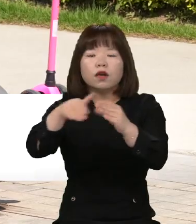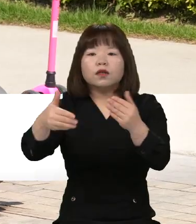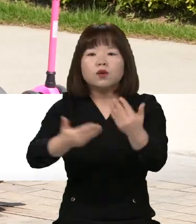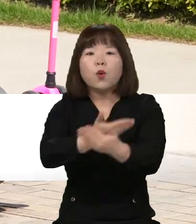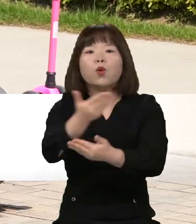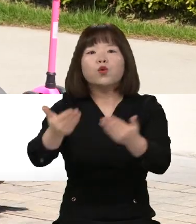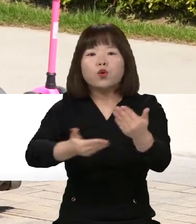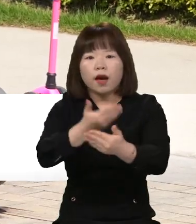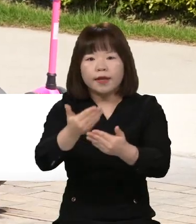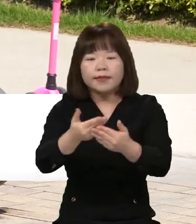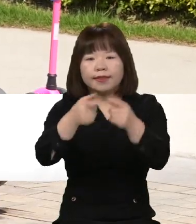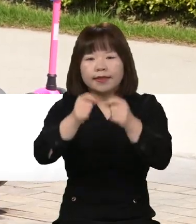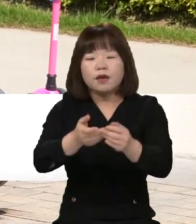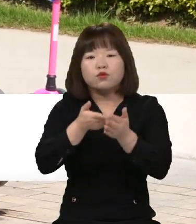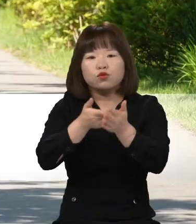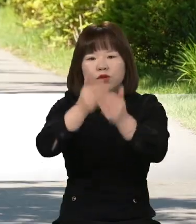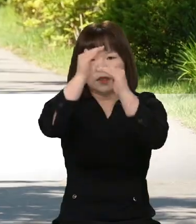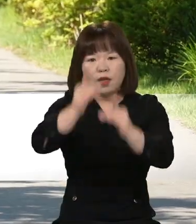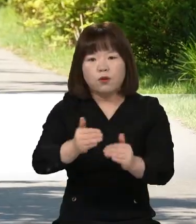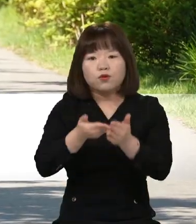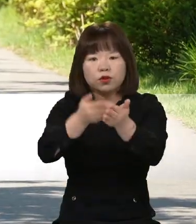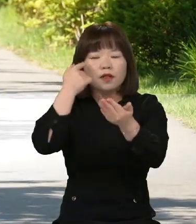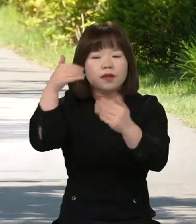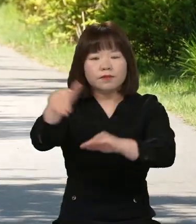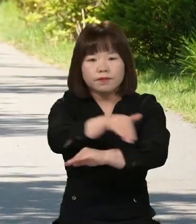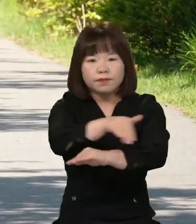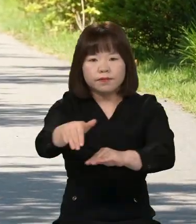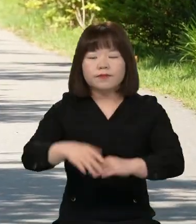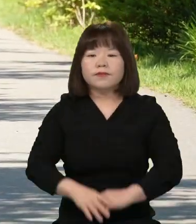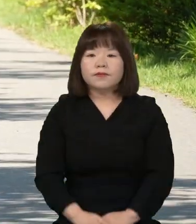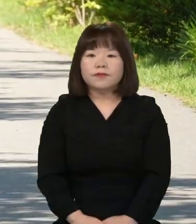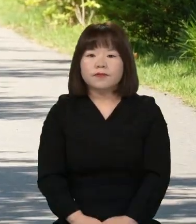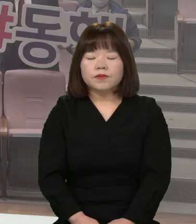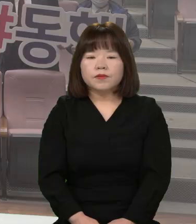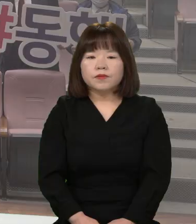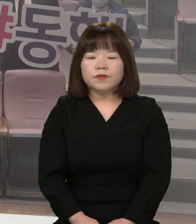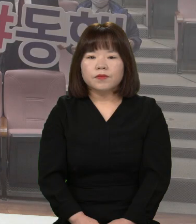3대 세부 추진 방향을 중심으로 추진될 예정입니다